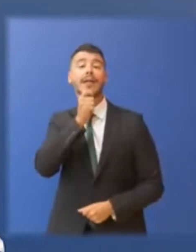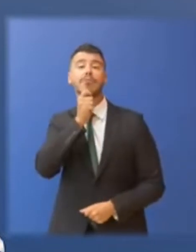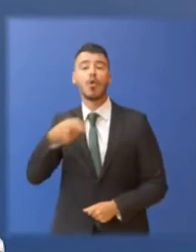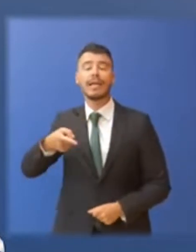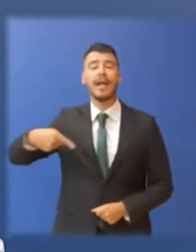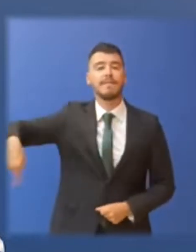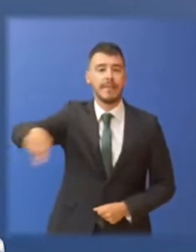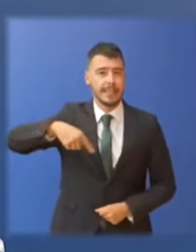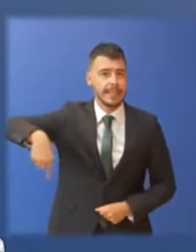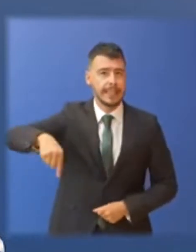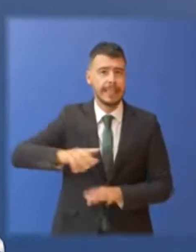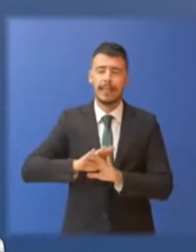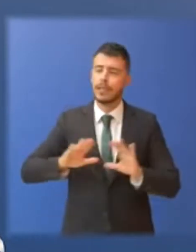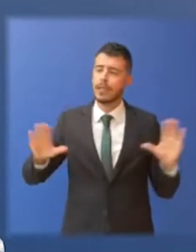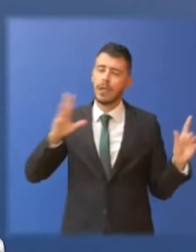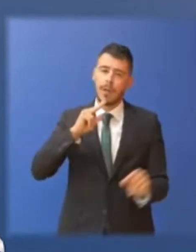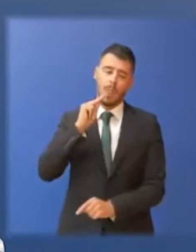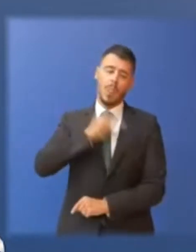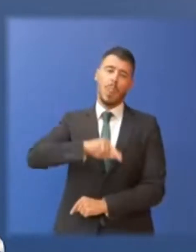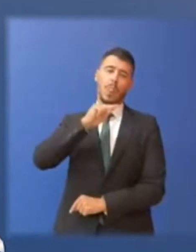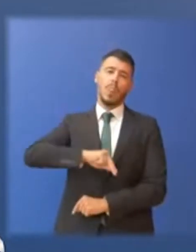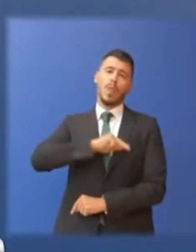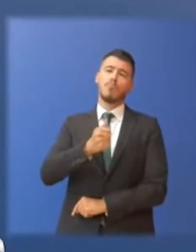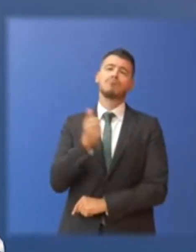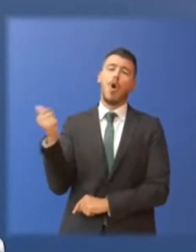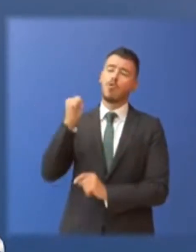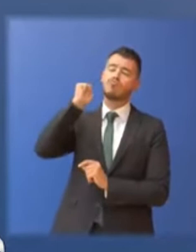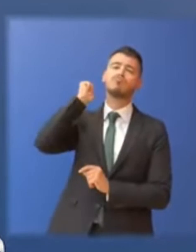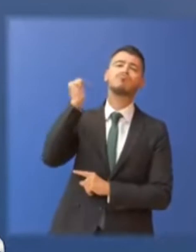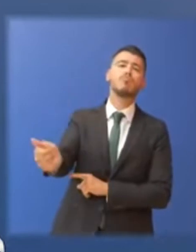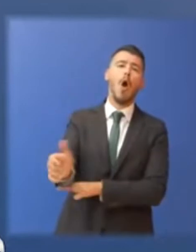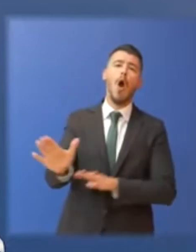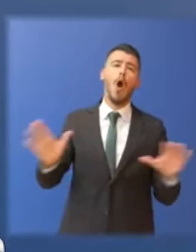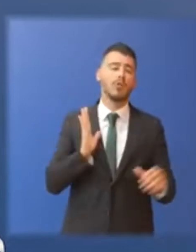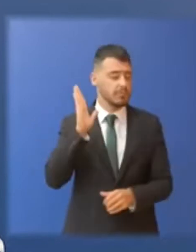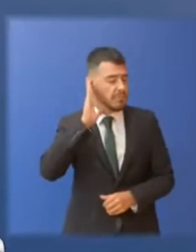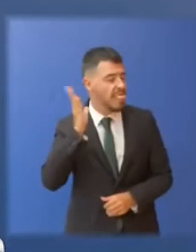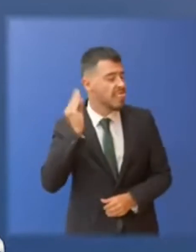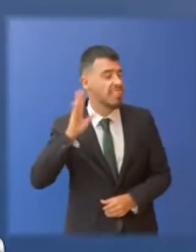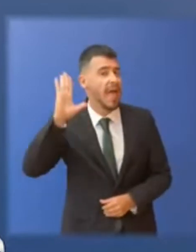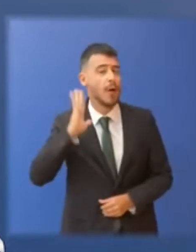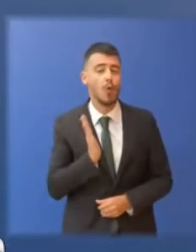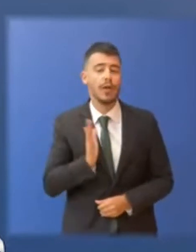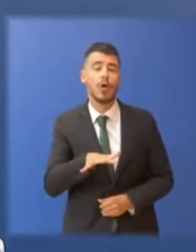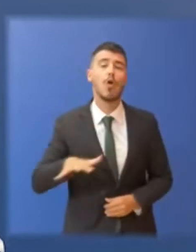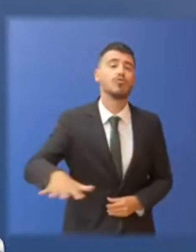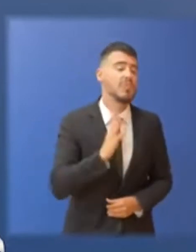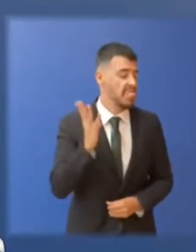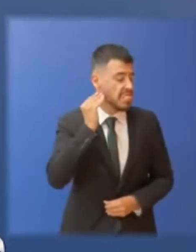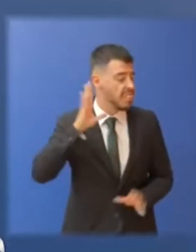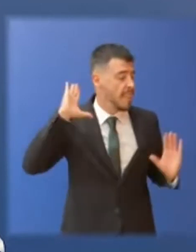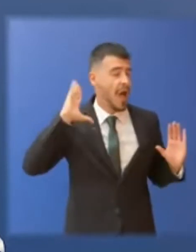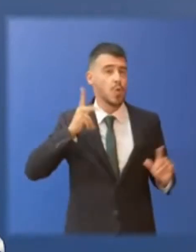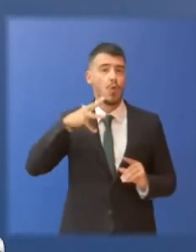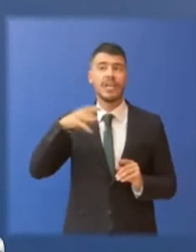παροχημένες ιδεολογίες, αποκομμένη στην ουσία από τις αγωνίες των πολιτών και αδιάφορη για τη διεθνή πραγματικότητα, προτιμά